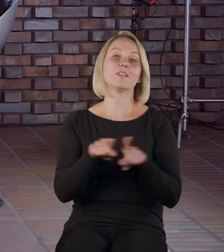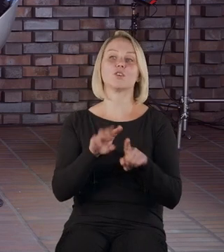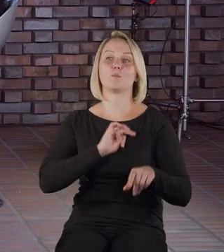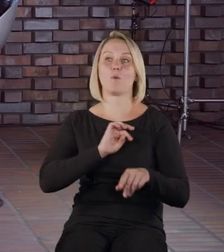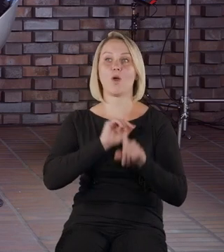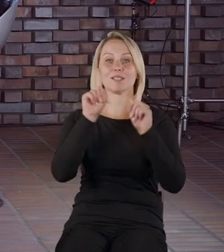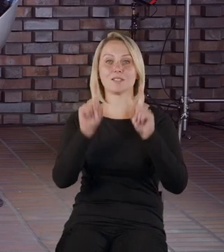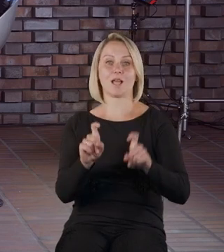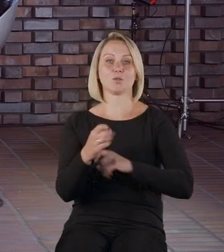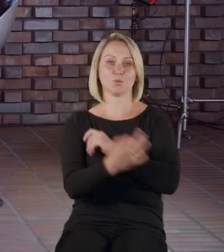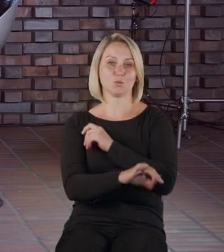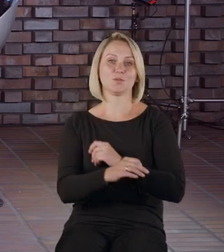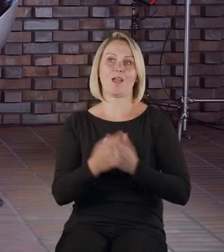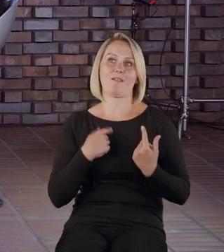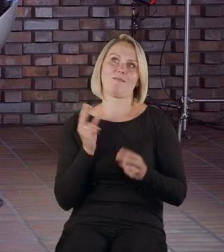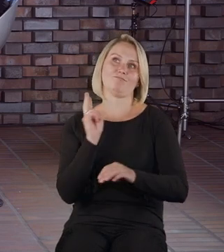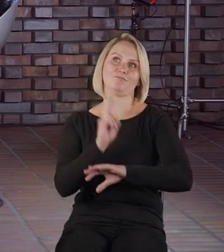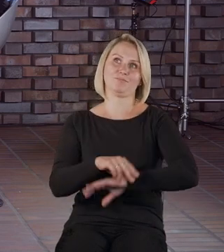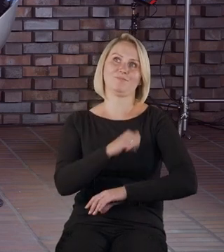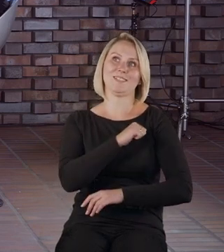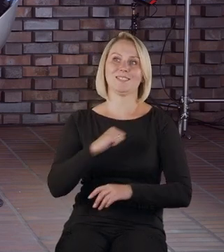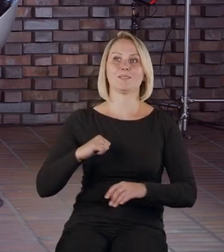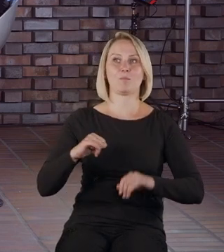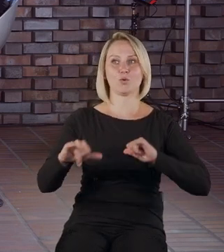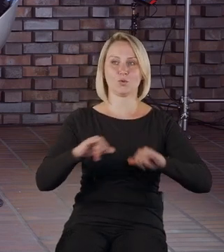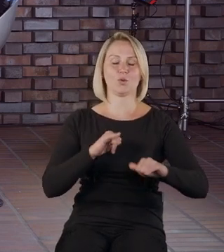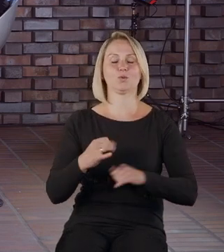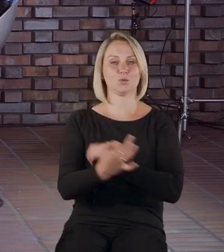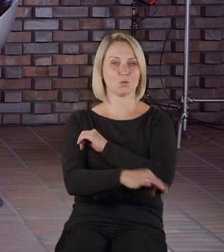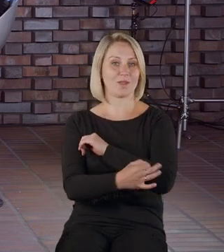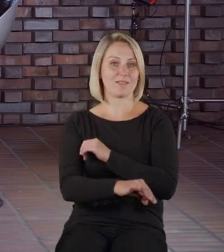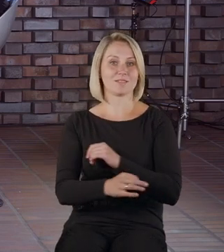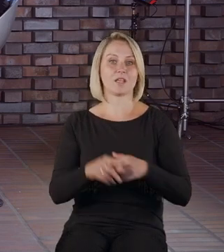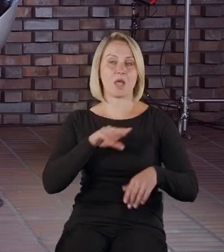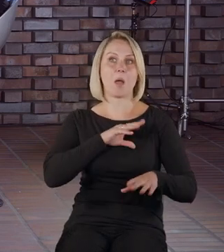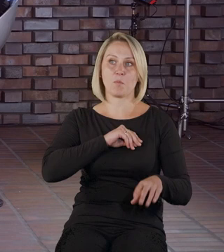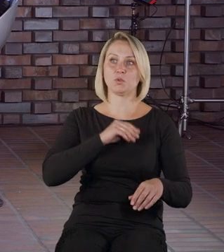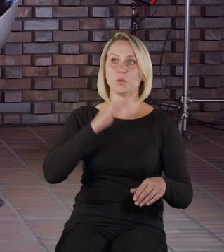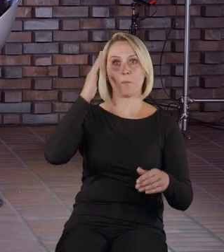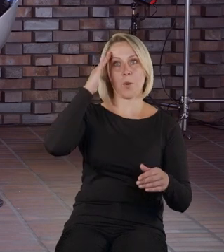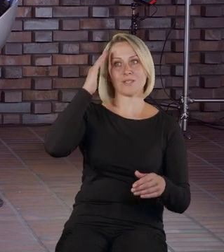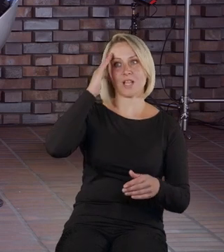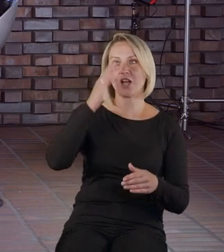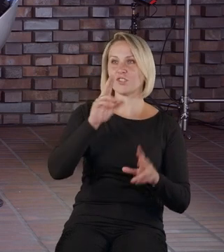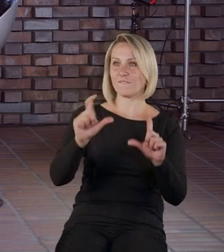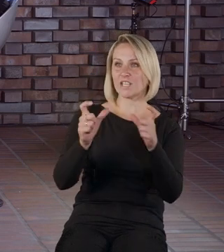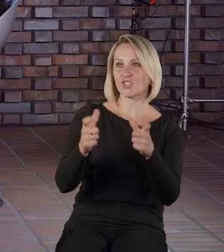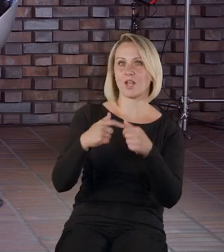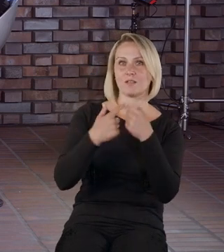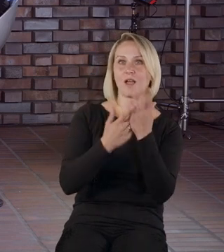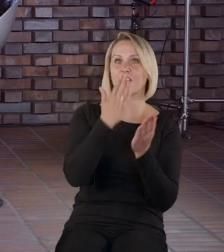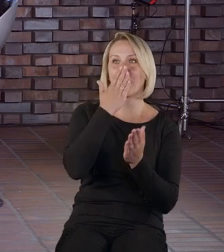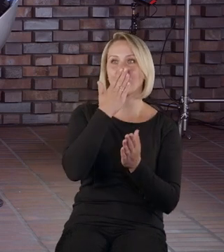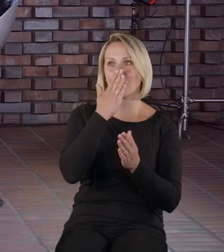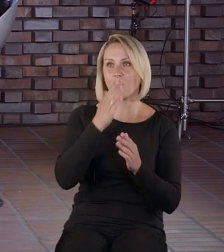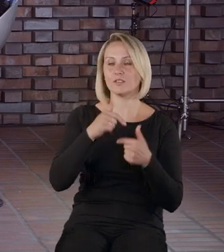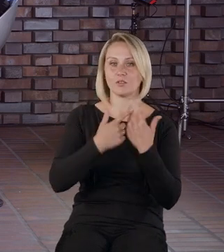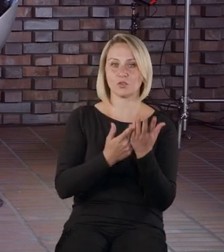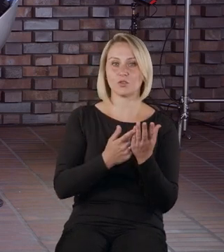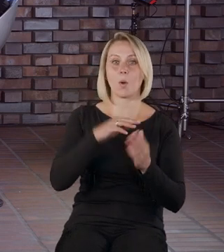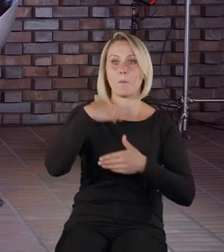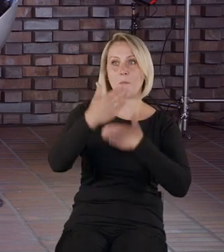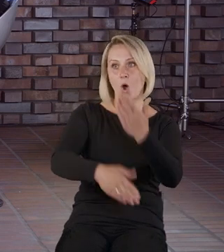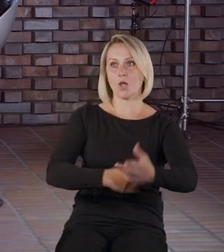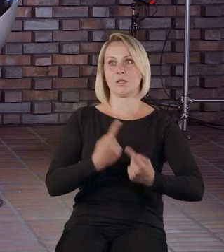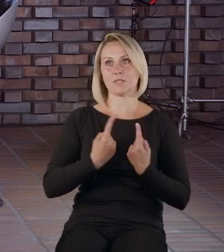moja przygoda w samorządzie studenckim wtedy i miałem wtedy możliwość poznać troszkę te wszystkie wydarzenia od kuchni, a z czasem sam zacząłem